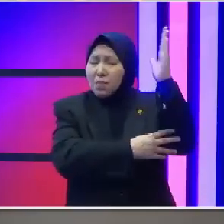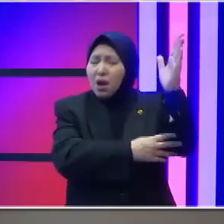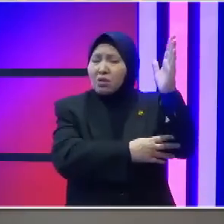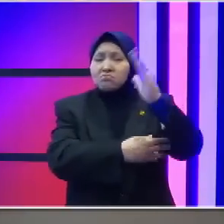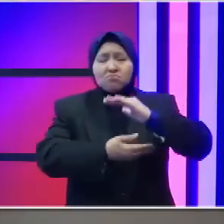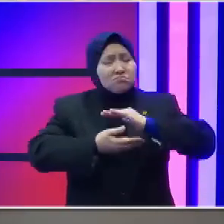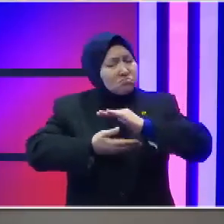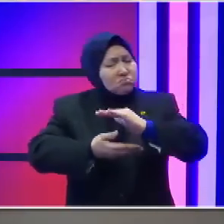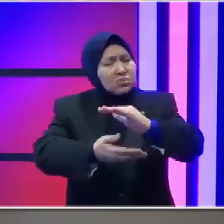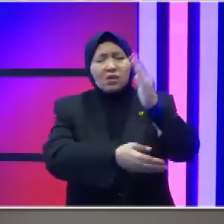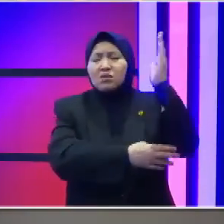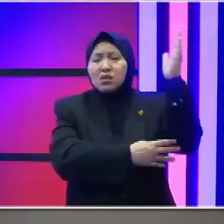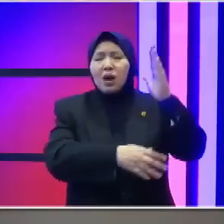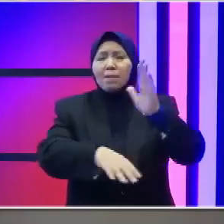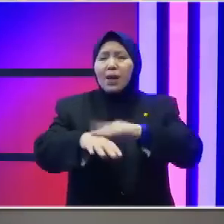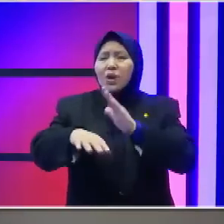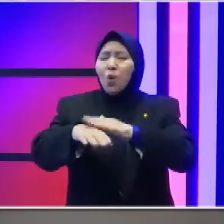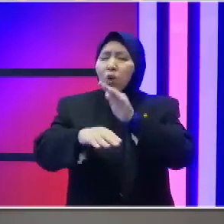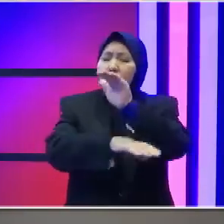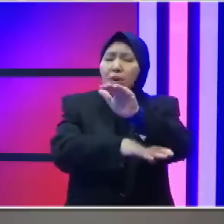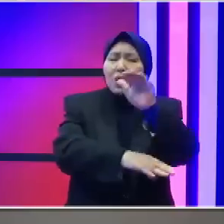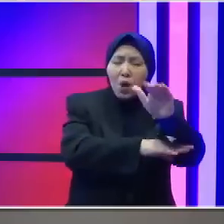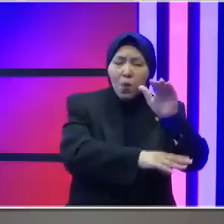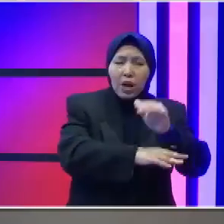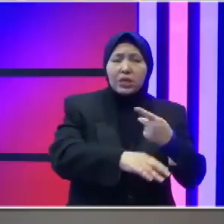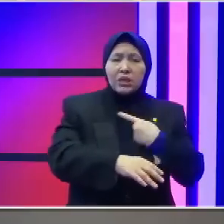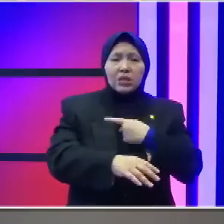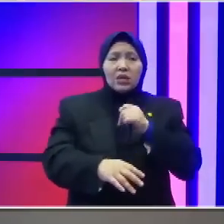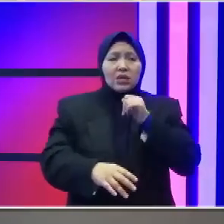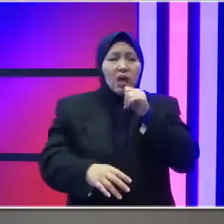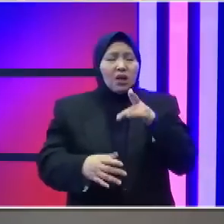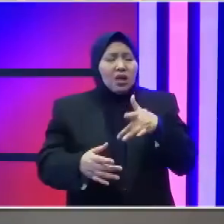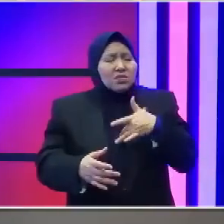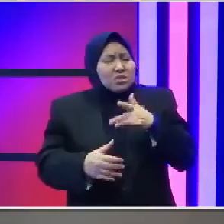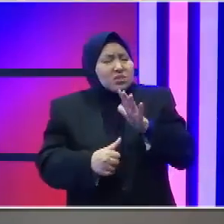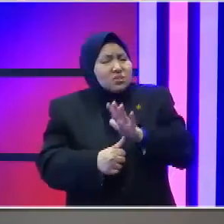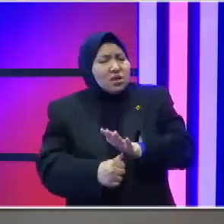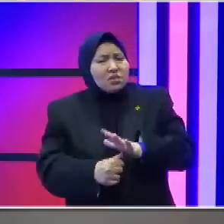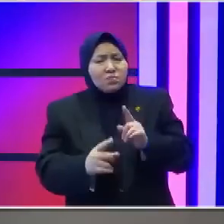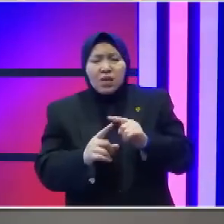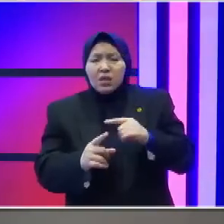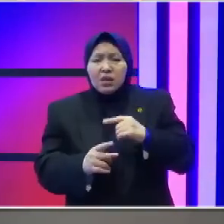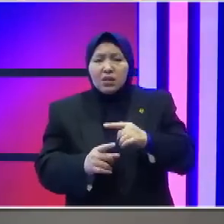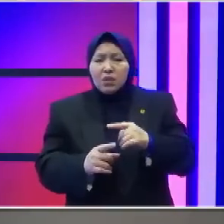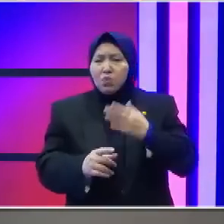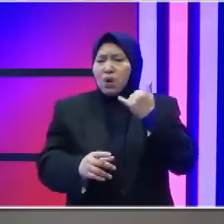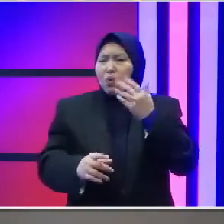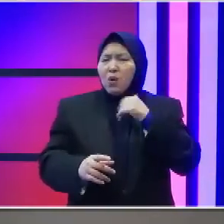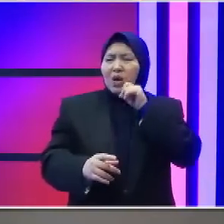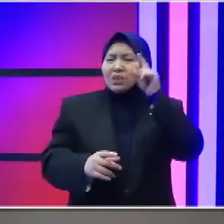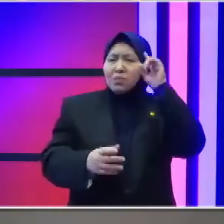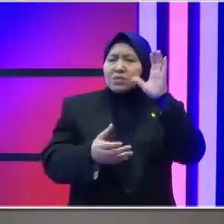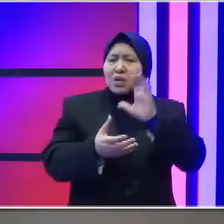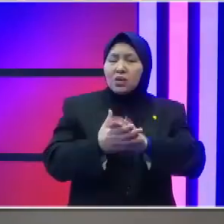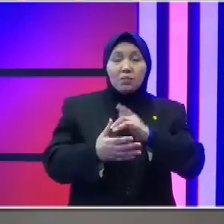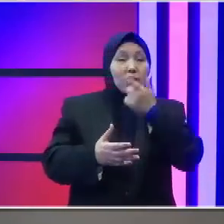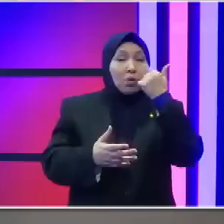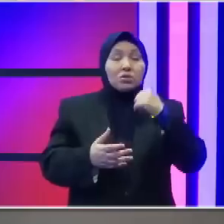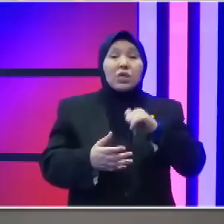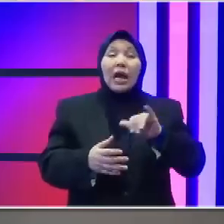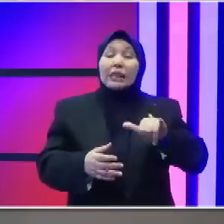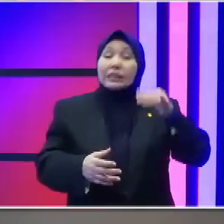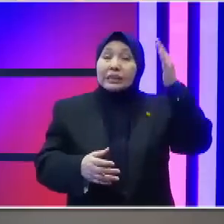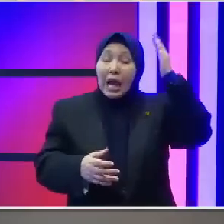menyampaikan tazkirah, ajak orang ke arah kebaikan, kita tak adalah stres sangat bila kita kata mengapa orang ni tak percaya. Pasal sebenarnya yang